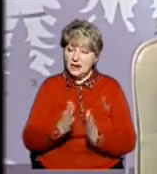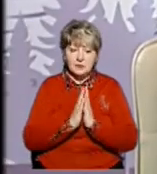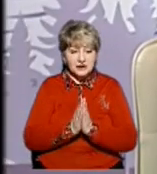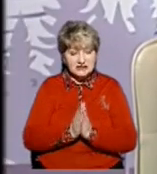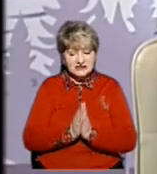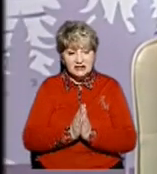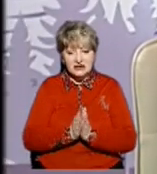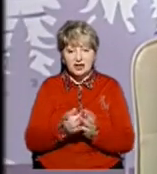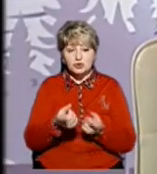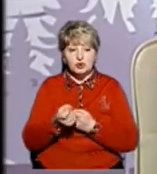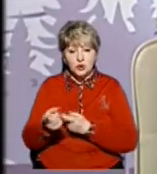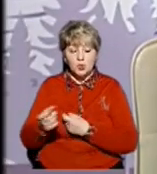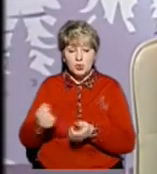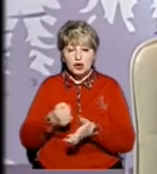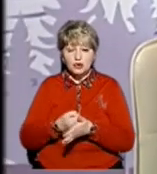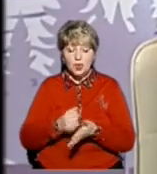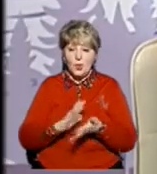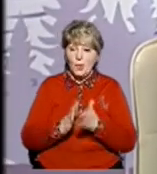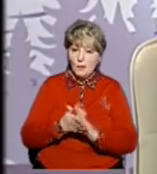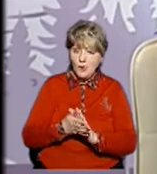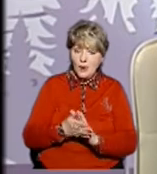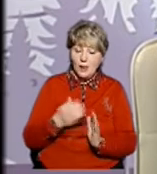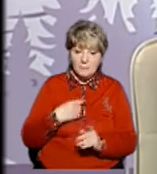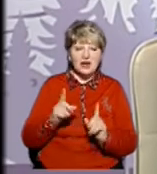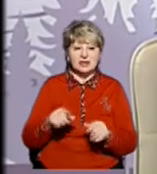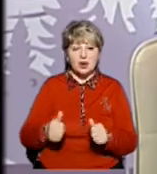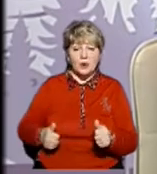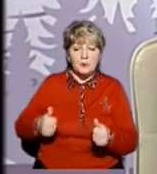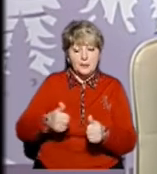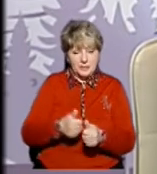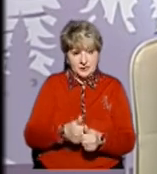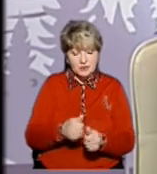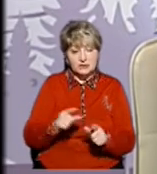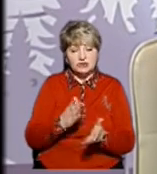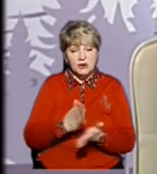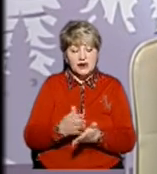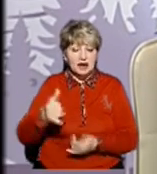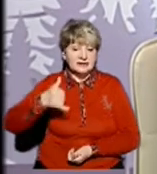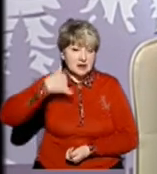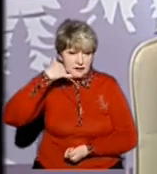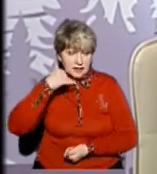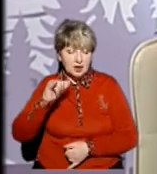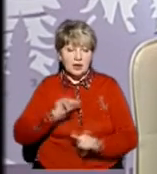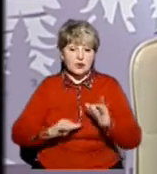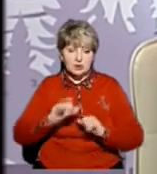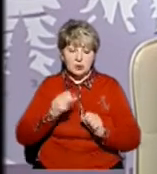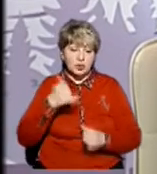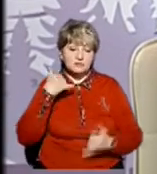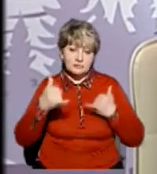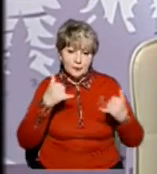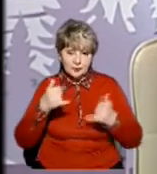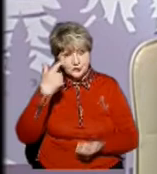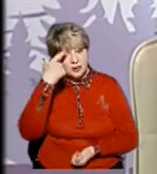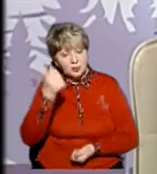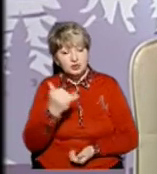до допомоги. Ми також приєднуємося до цього заклику. І хотілося б озвучити, що є номер телефону, за яким можна подзвонити для того, аби